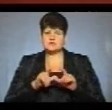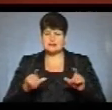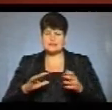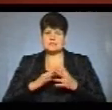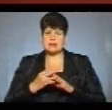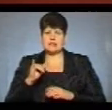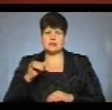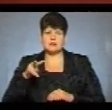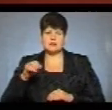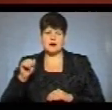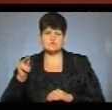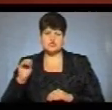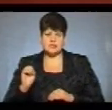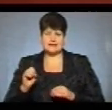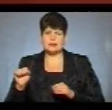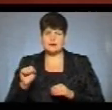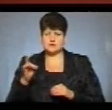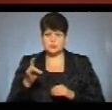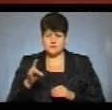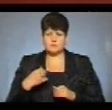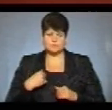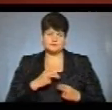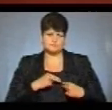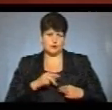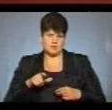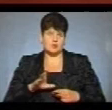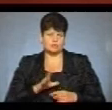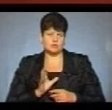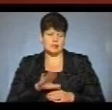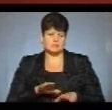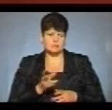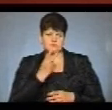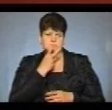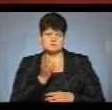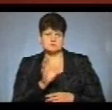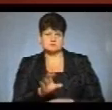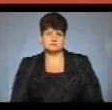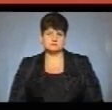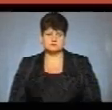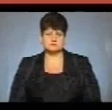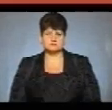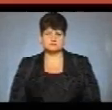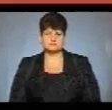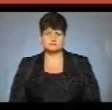Лавче Требовлянського району. Мої колеги побували на місці події. Давайте подивимося, що там трапилось.